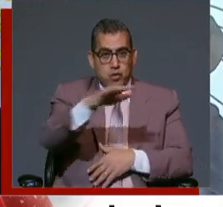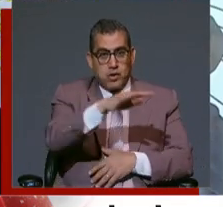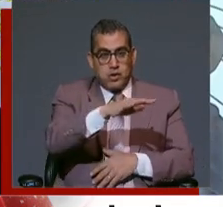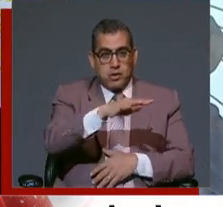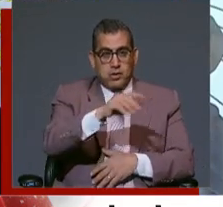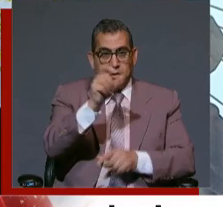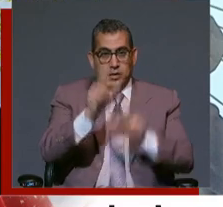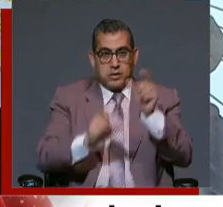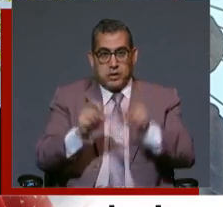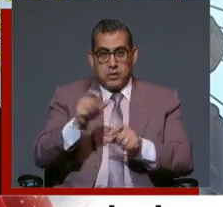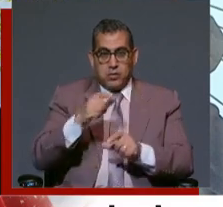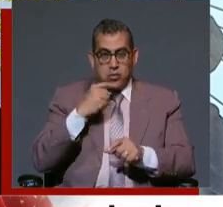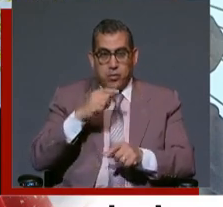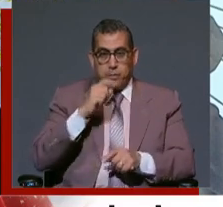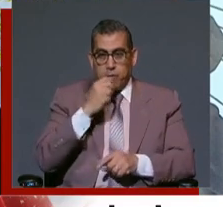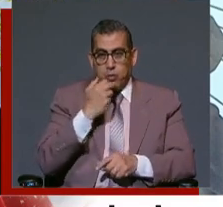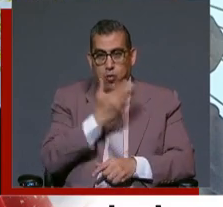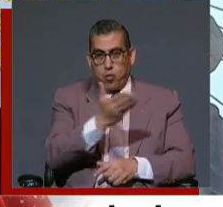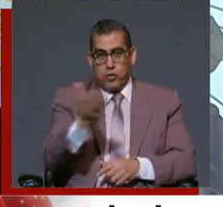السادة والسيدات،